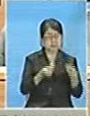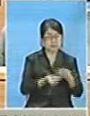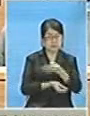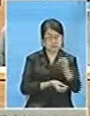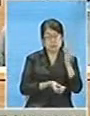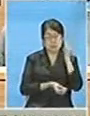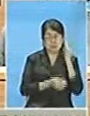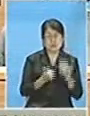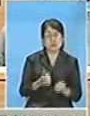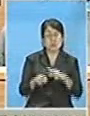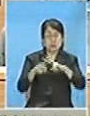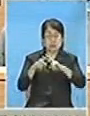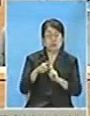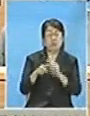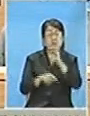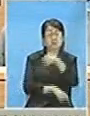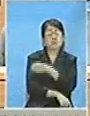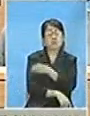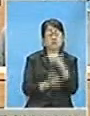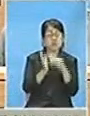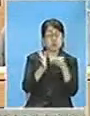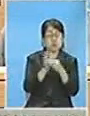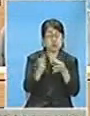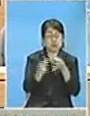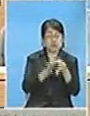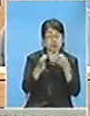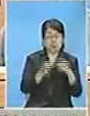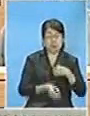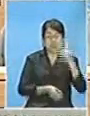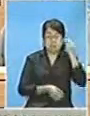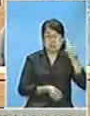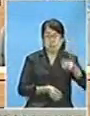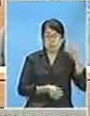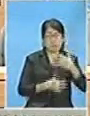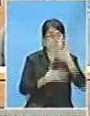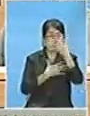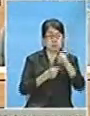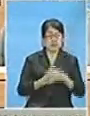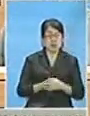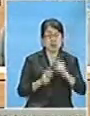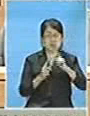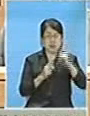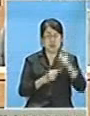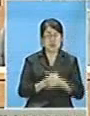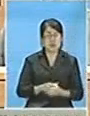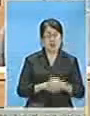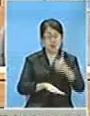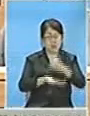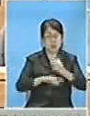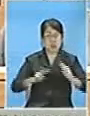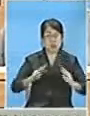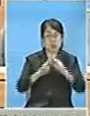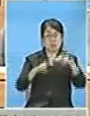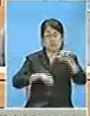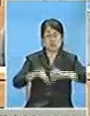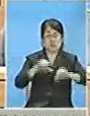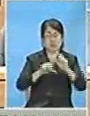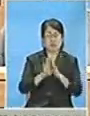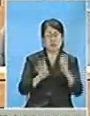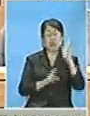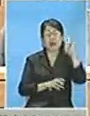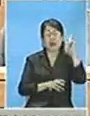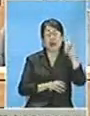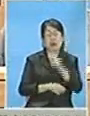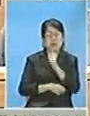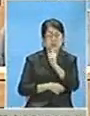กทมชี้แจงอย่างไรท่านก็ไม่ฟังประเด็นแรกที่ผมอยากจะกราบเรียนก็คือคำให้สัมภาษณ์ของท่านรัฐมนตรีเองครับท่านบอกว่าเมื่